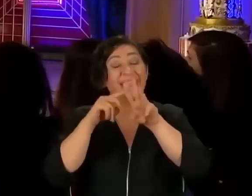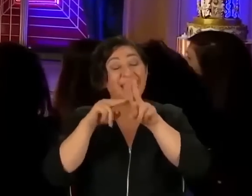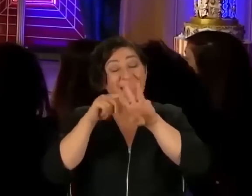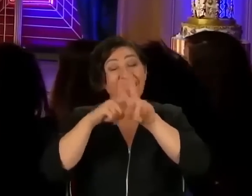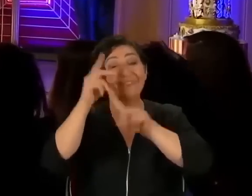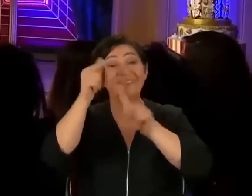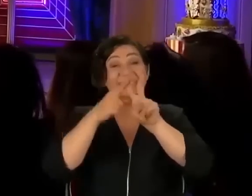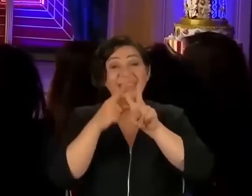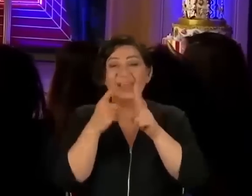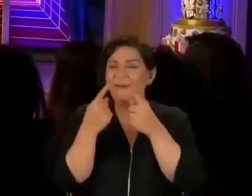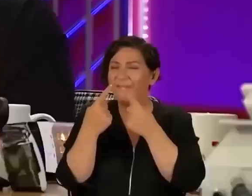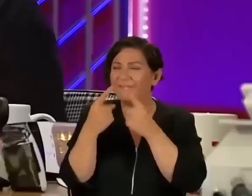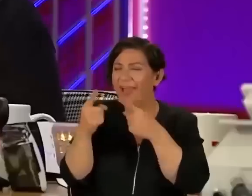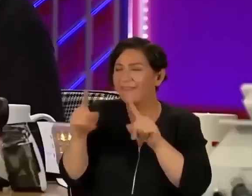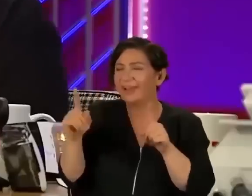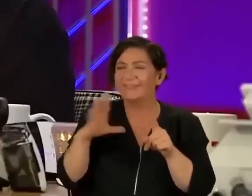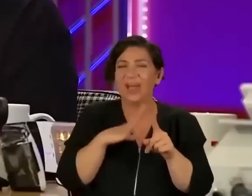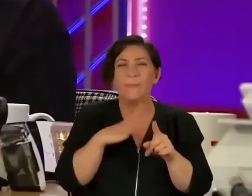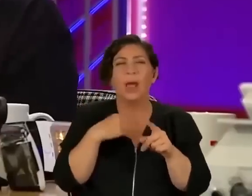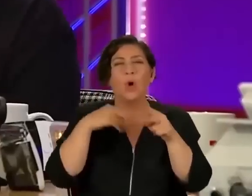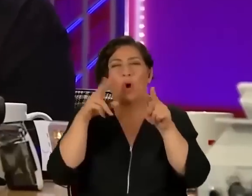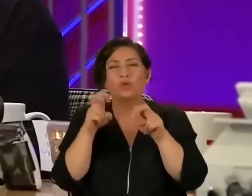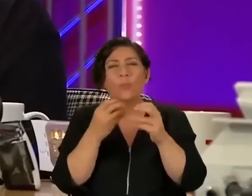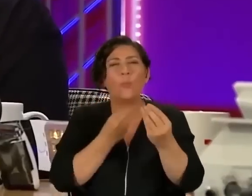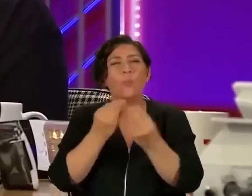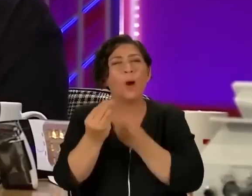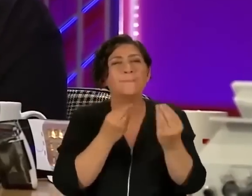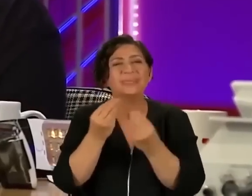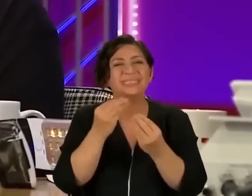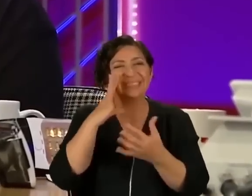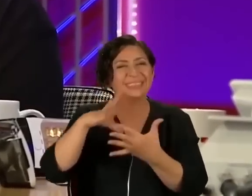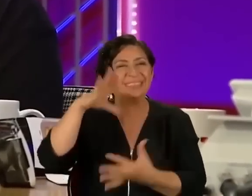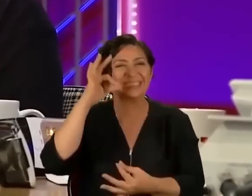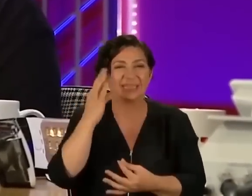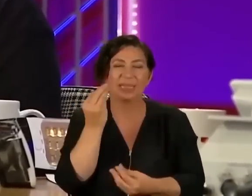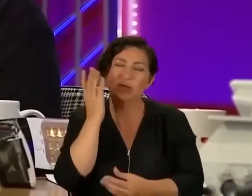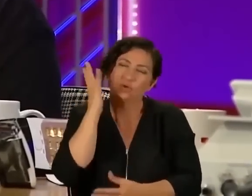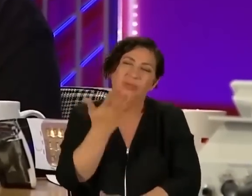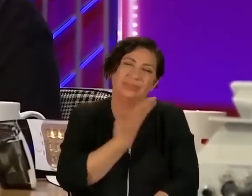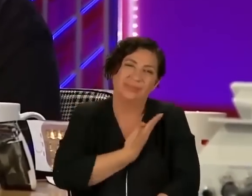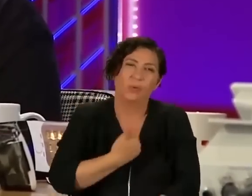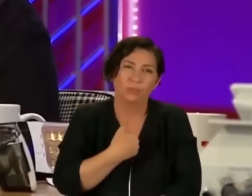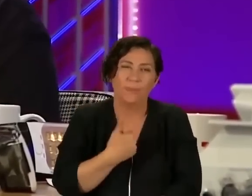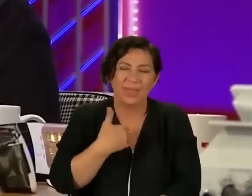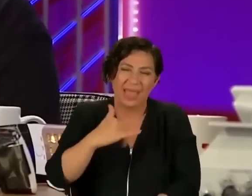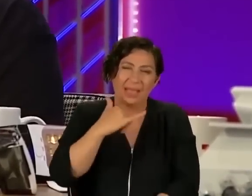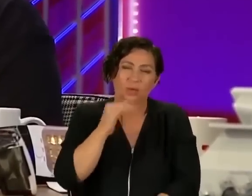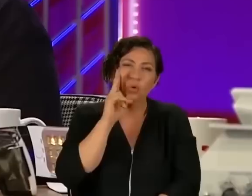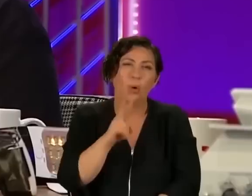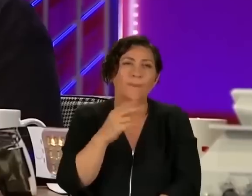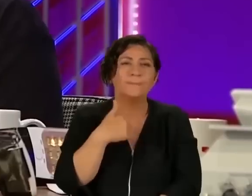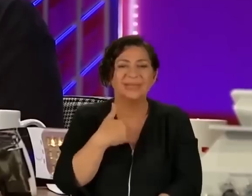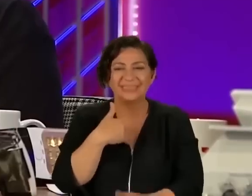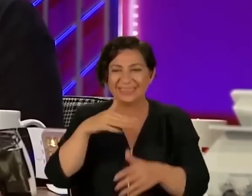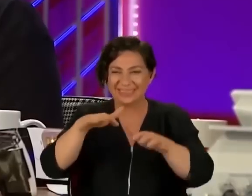bir şeyi var, modu var. Ama genelde ben yani oturup da muhabbet edebileceğim insanları daha çok hani bana yakın buluyorum. Çünkü ben